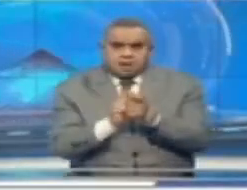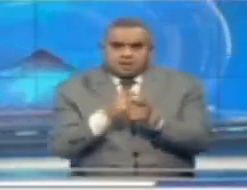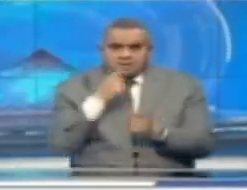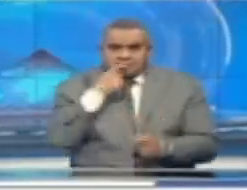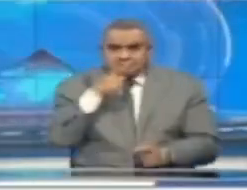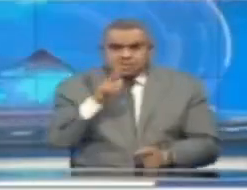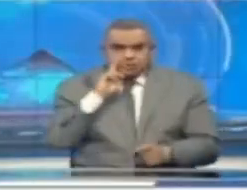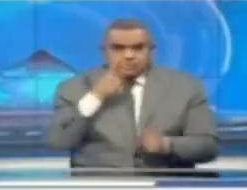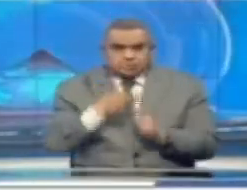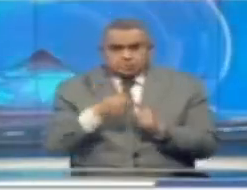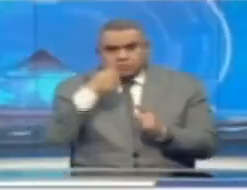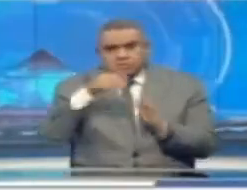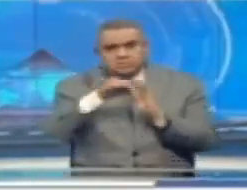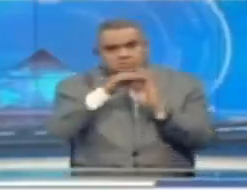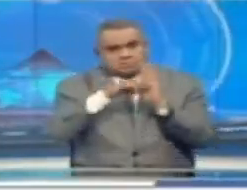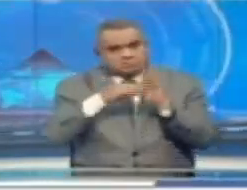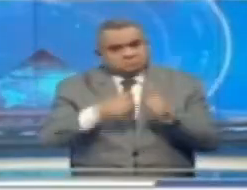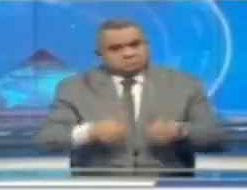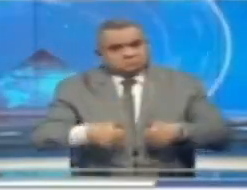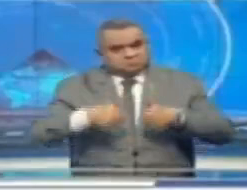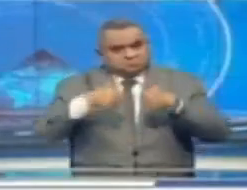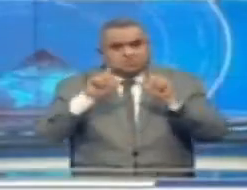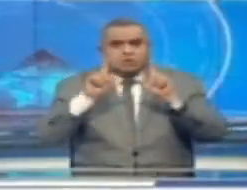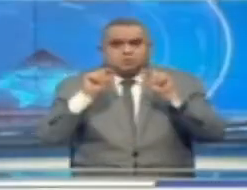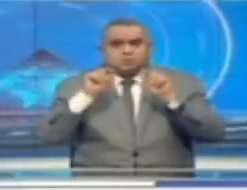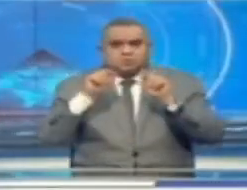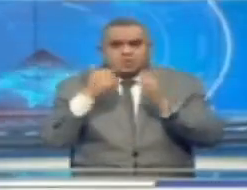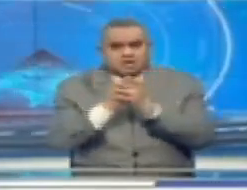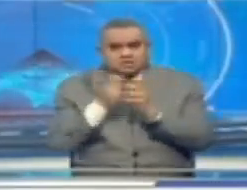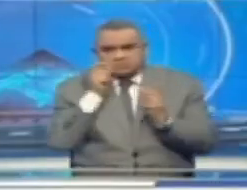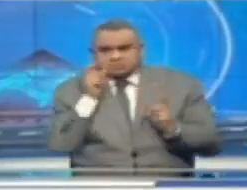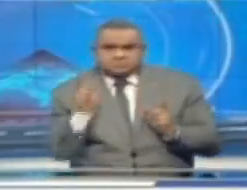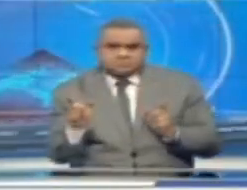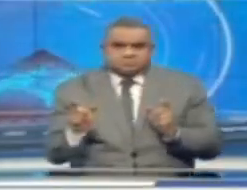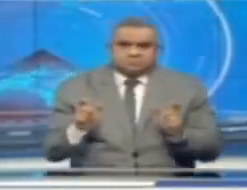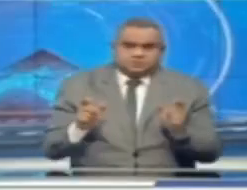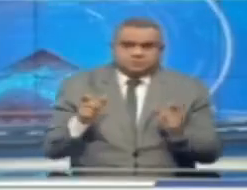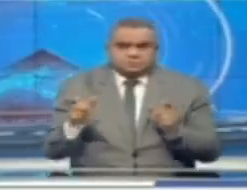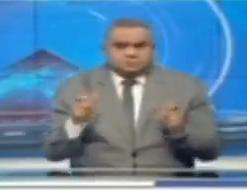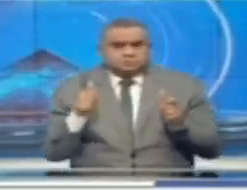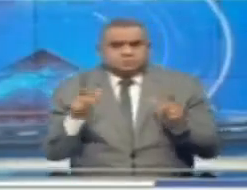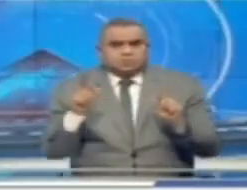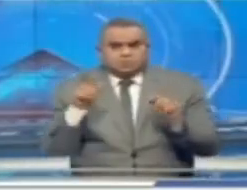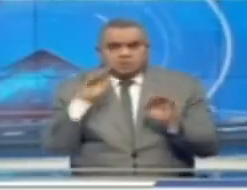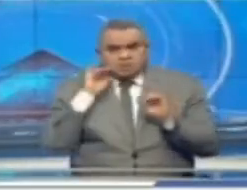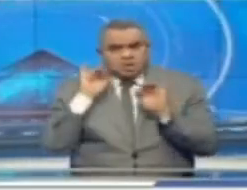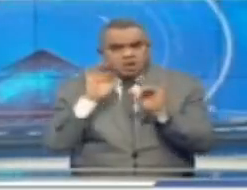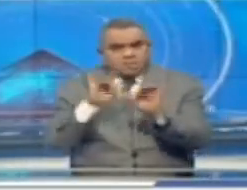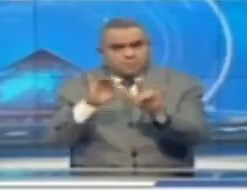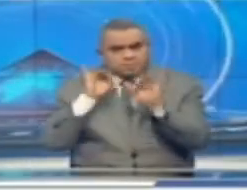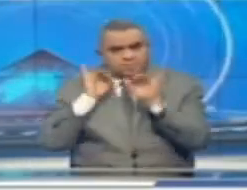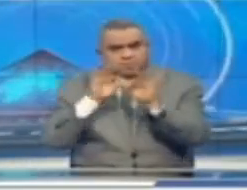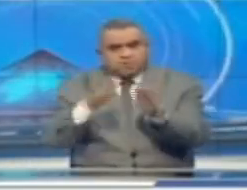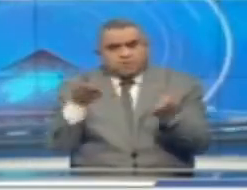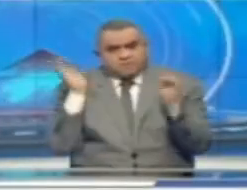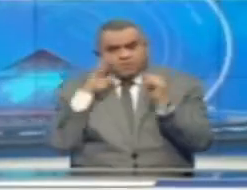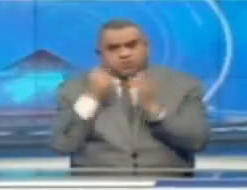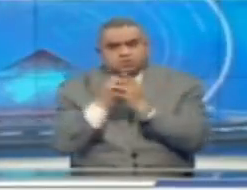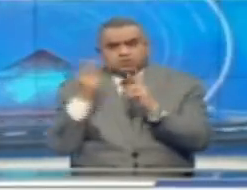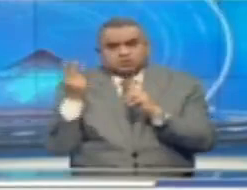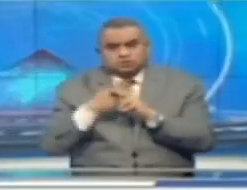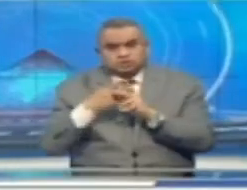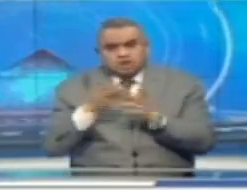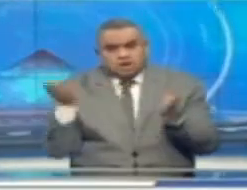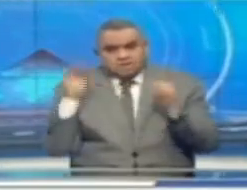إحنا شايفين تنظيم يعني على مستوى عالي جدا الصراحة. بالنسبة للإقبال بالنسبة لنا لا، هو الإقبال عالي جدا بالنسبة